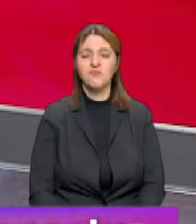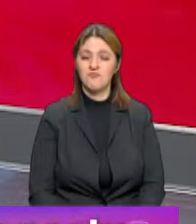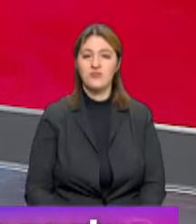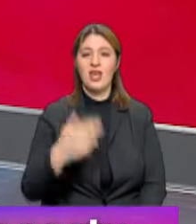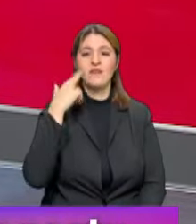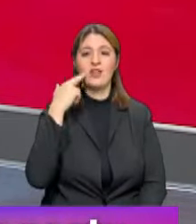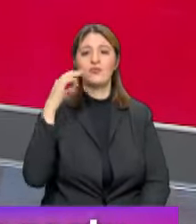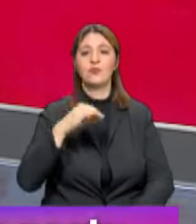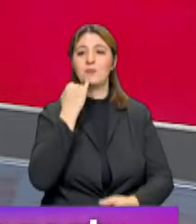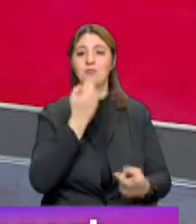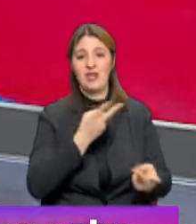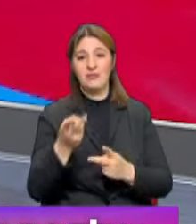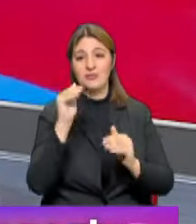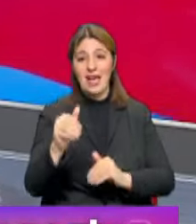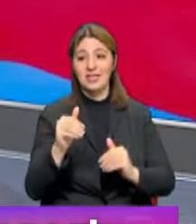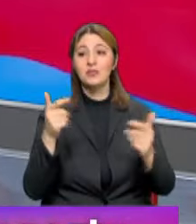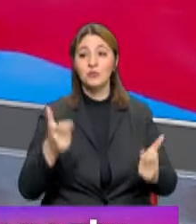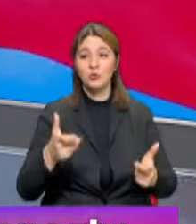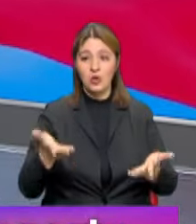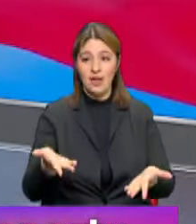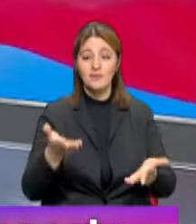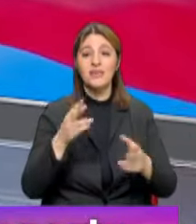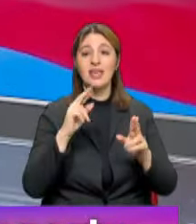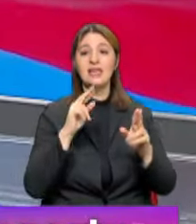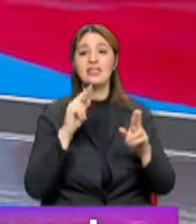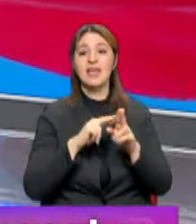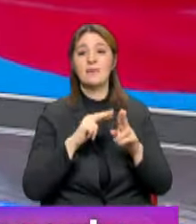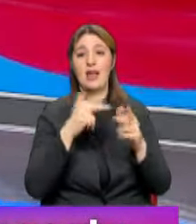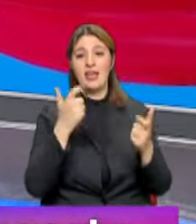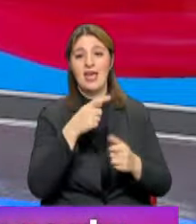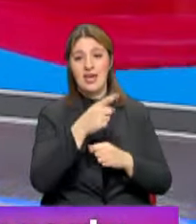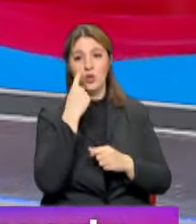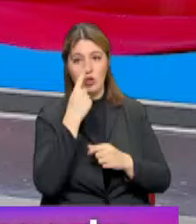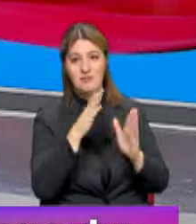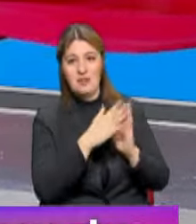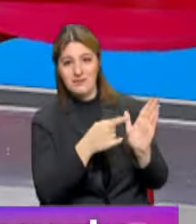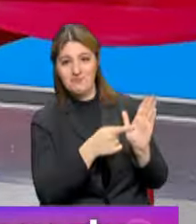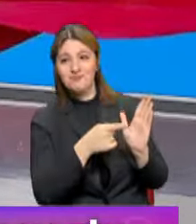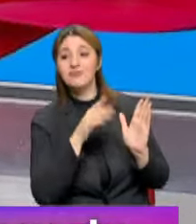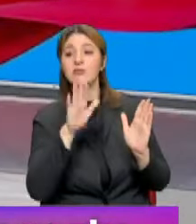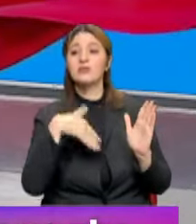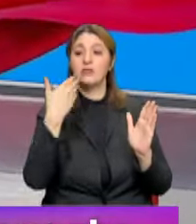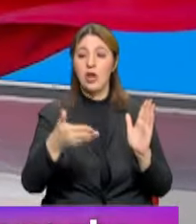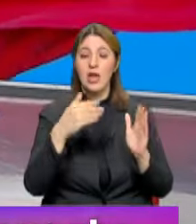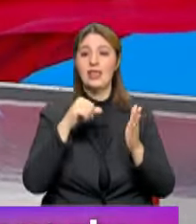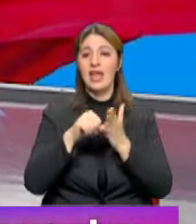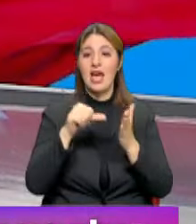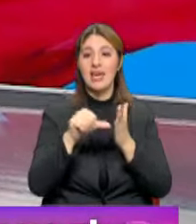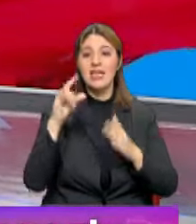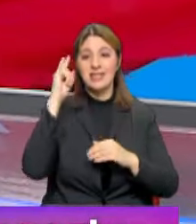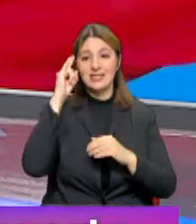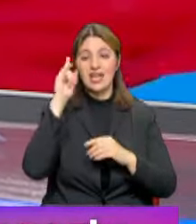Efendim Şimdi konuğumuz geldi stüdyomuzda Kemal yeri kitabı göstereyim hemen sonra tarihin